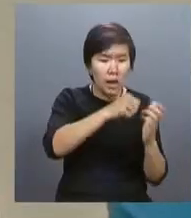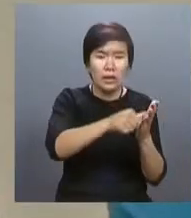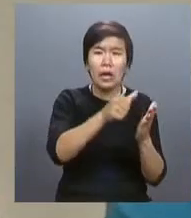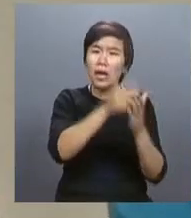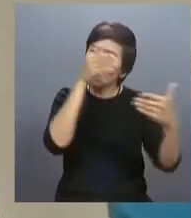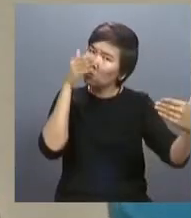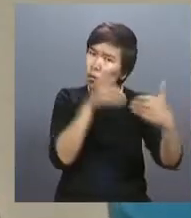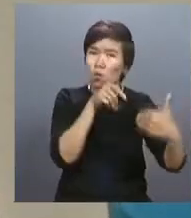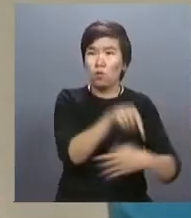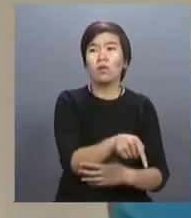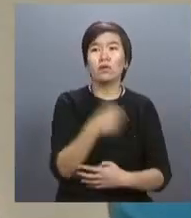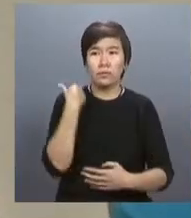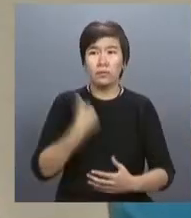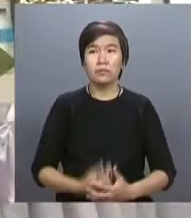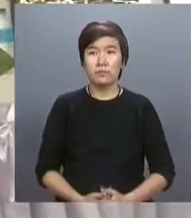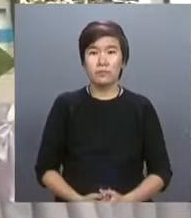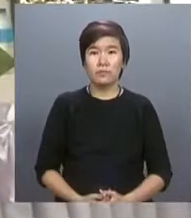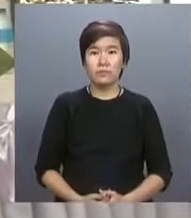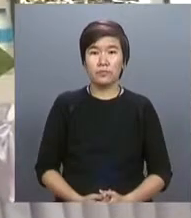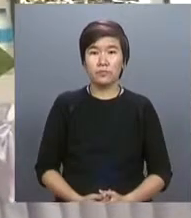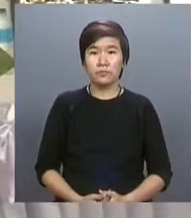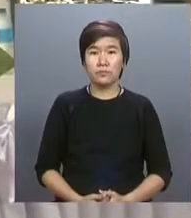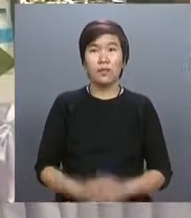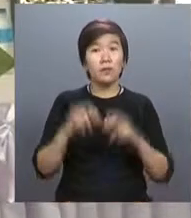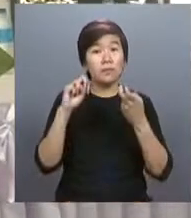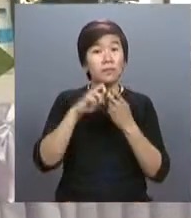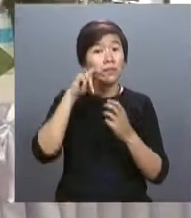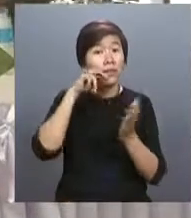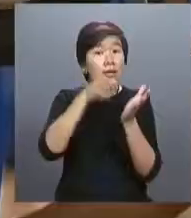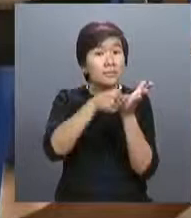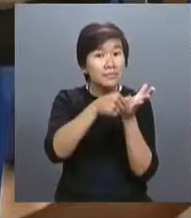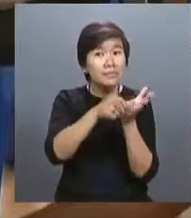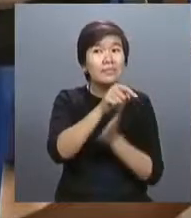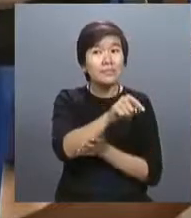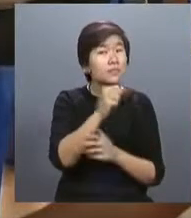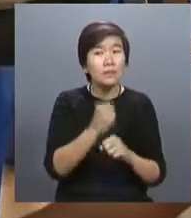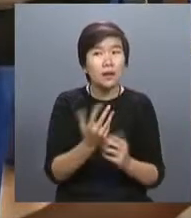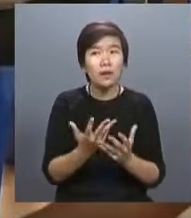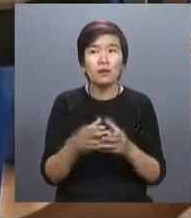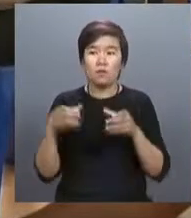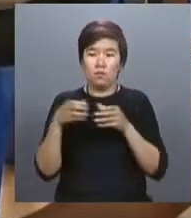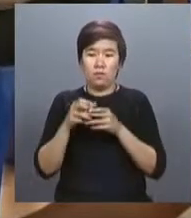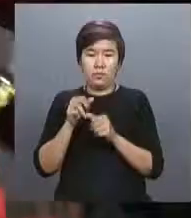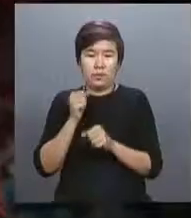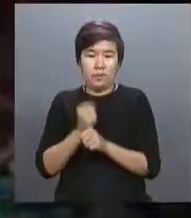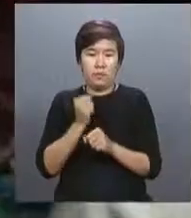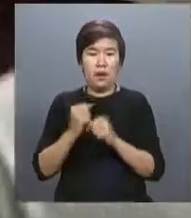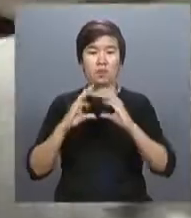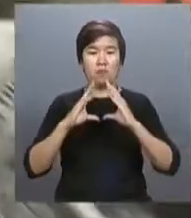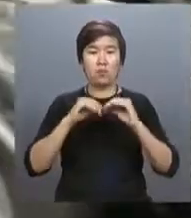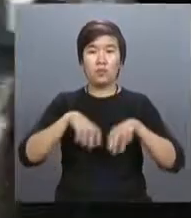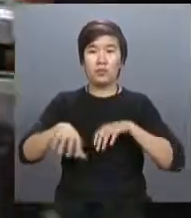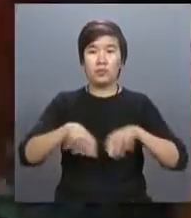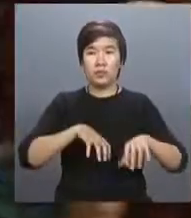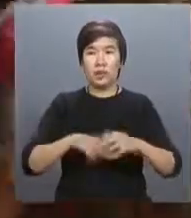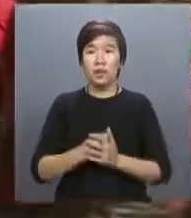ความเสียหายต่อภาพลักษณ์ของการท่องเที่ยวบนเกาะพีพีจากปัญหาน้ำเสียทำให้หน่วยงานที่เกี่ยวข้องประชุมร่วมกับผู้ประกอบการโดยจะเดินเท้